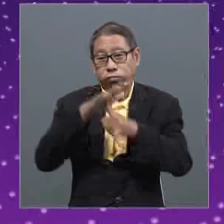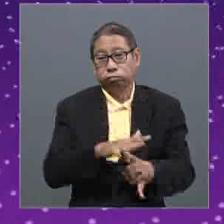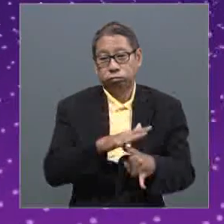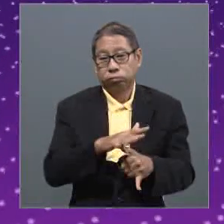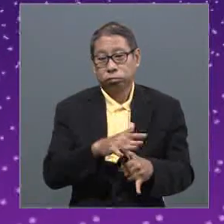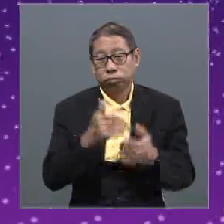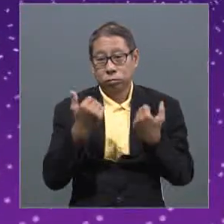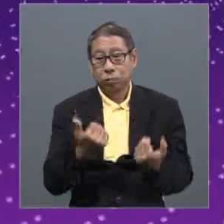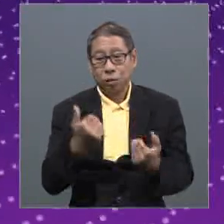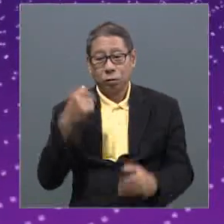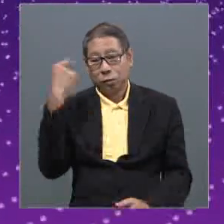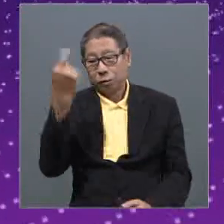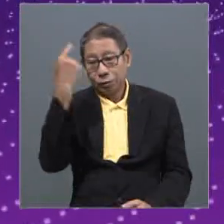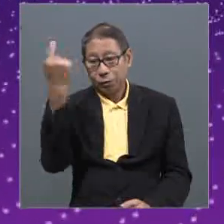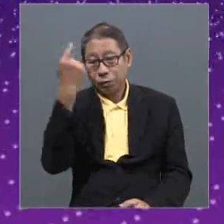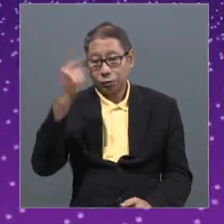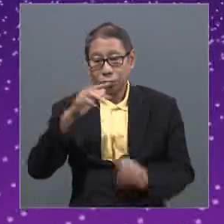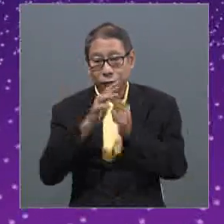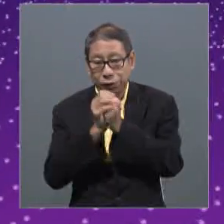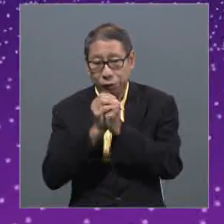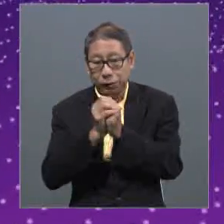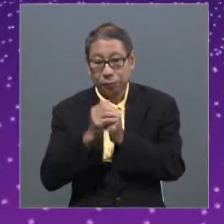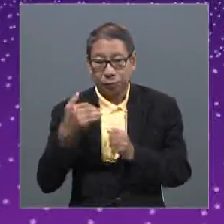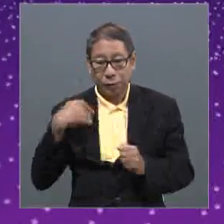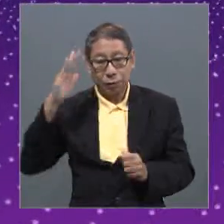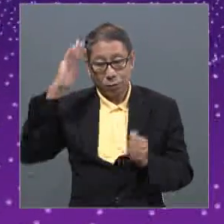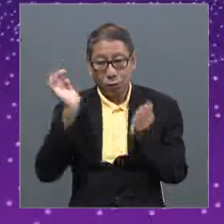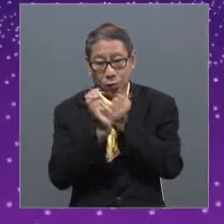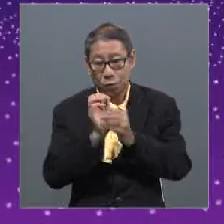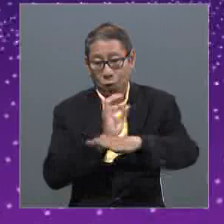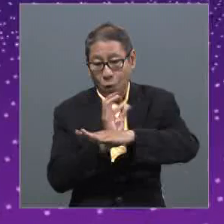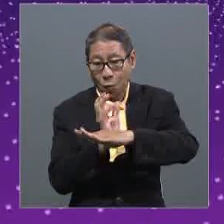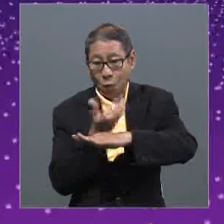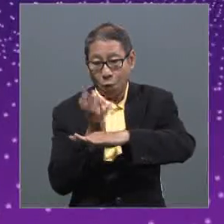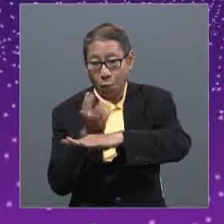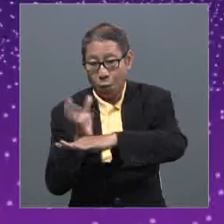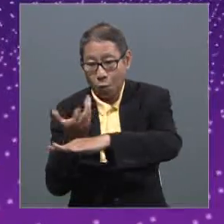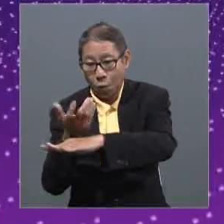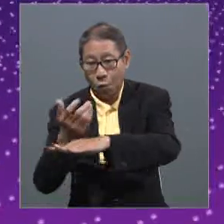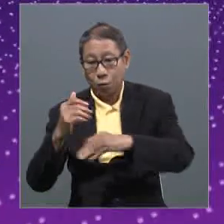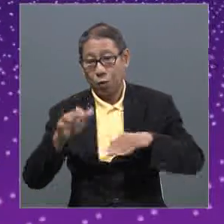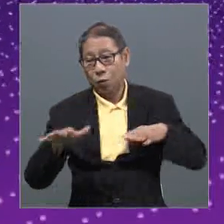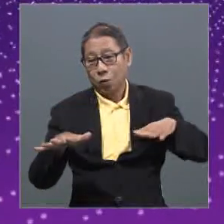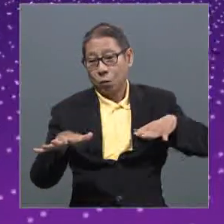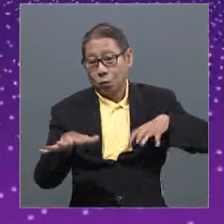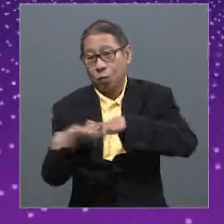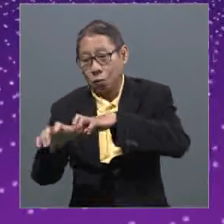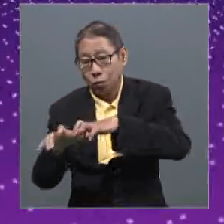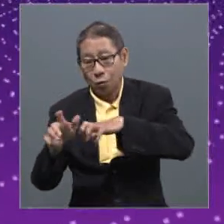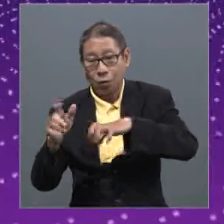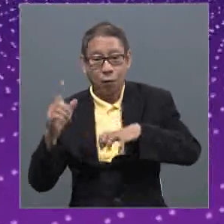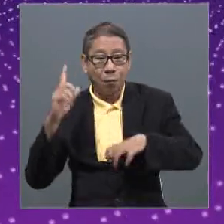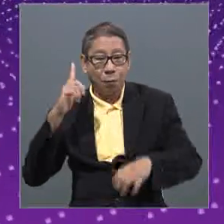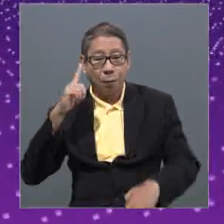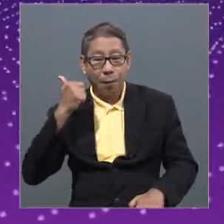VIPของนักท่องเที่ยวจีนที่มีรถตำรวจนำทางแล้วก็ปิดท้ายขบวนเนี่ยชนจนแม่เขาเสียชีวิตเลยนะแต่